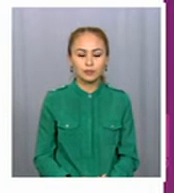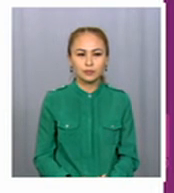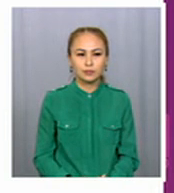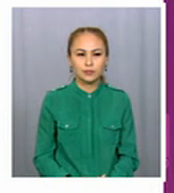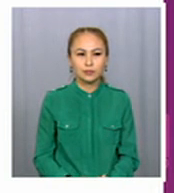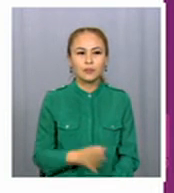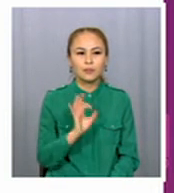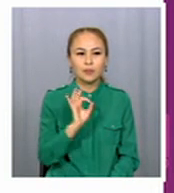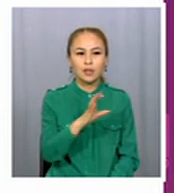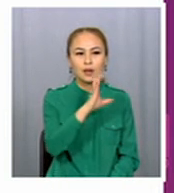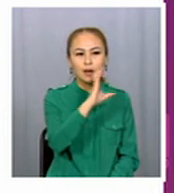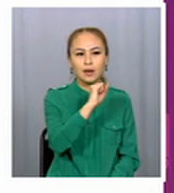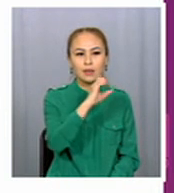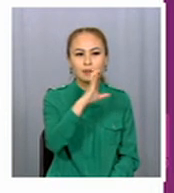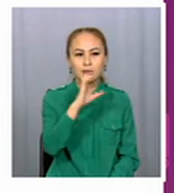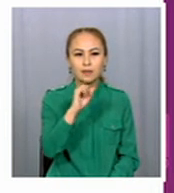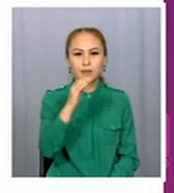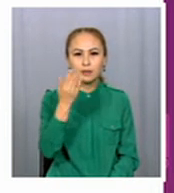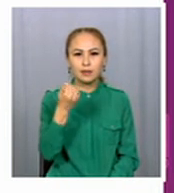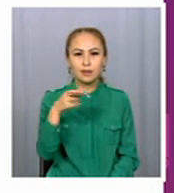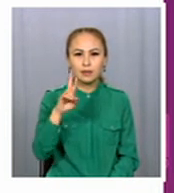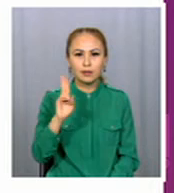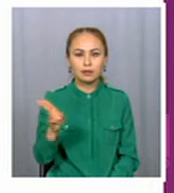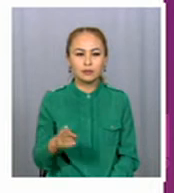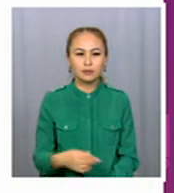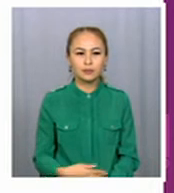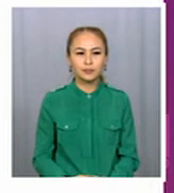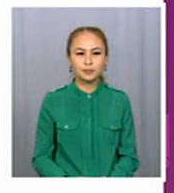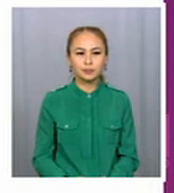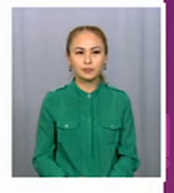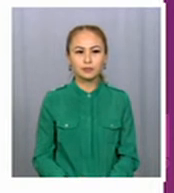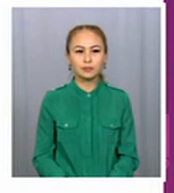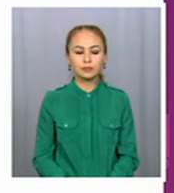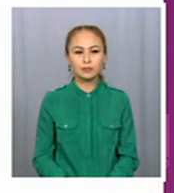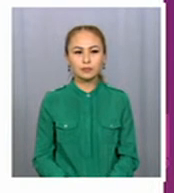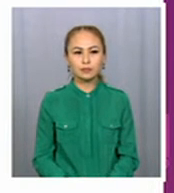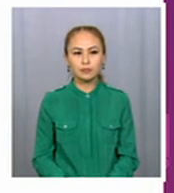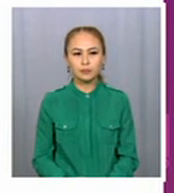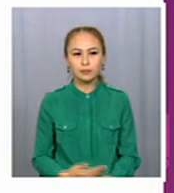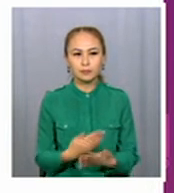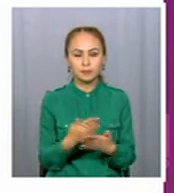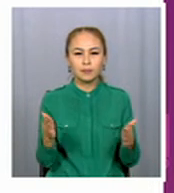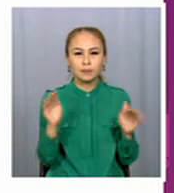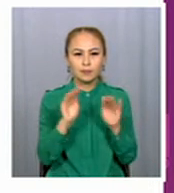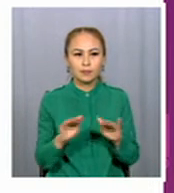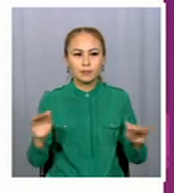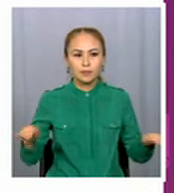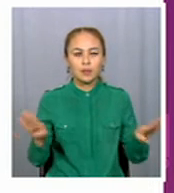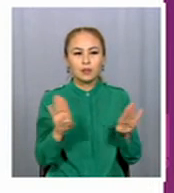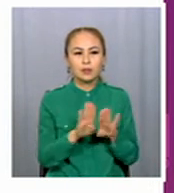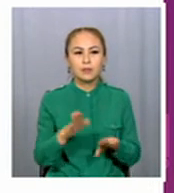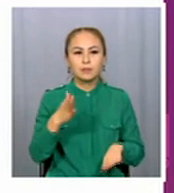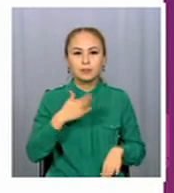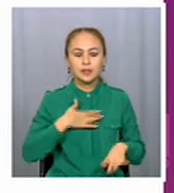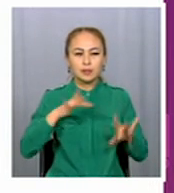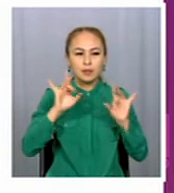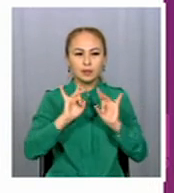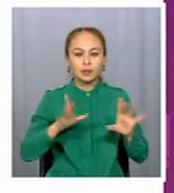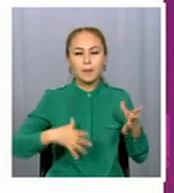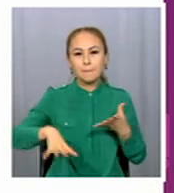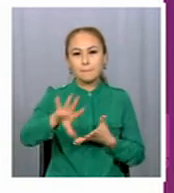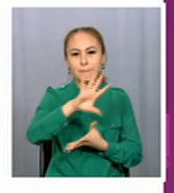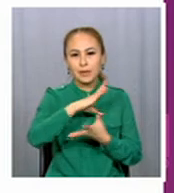Я, дұрыс таптыңдар, бұл аса таяқ. Міне балалар, біз айтқан